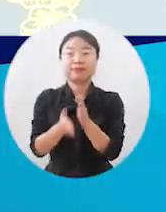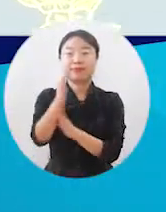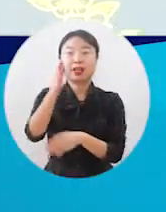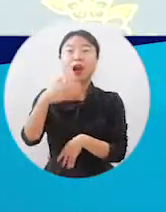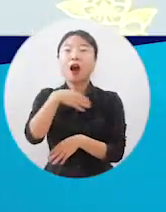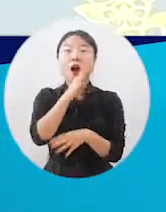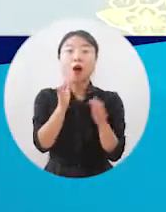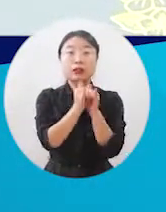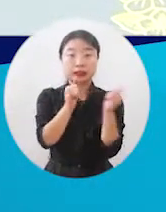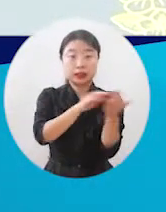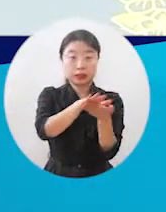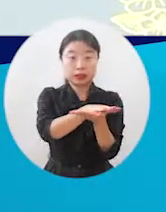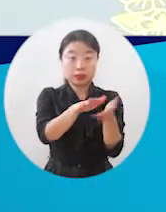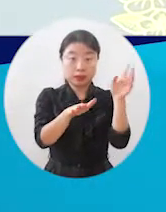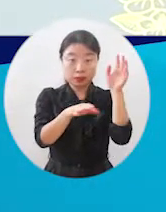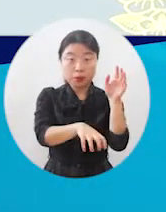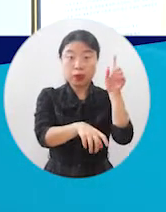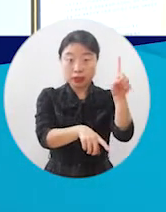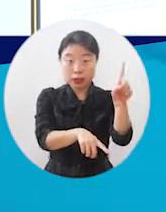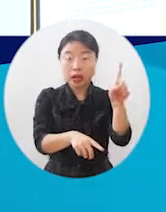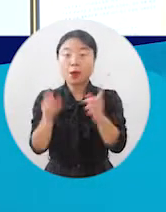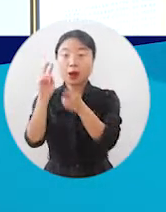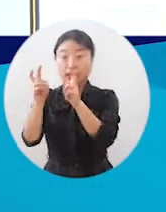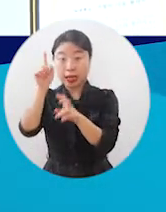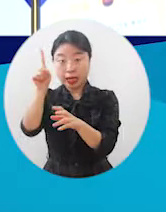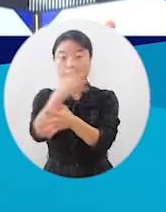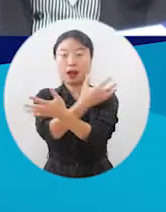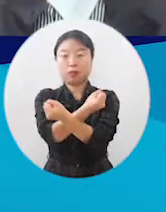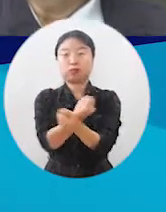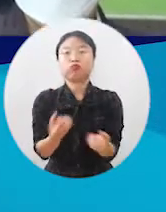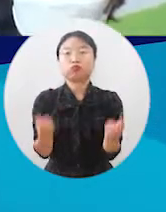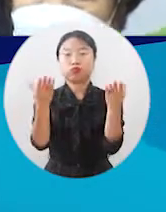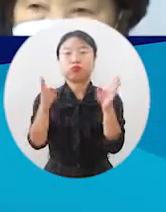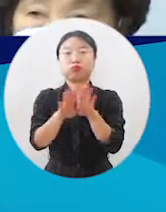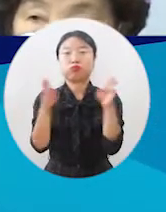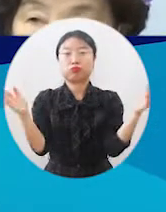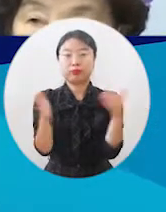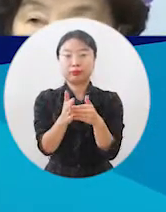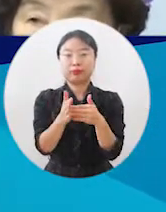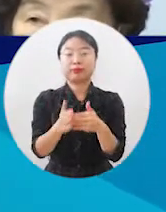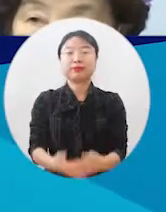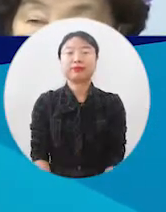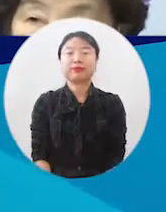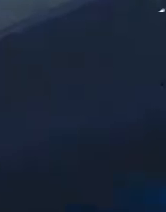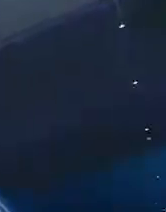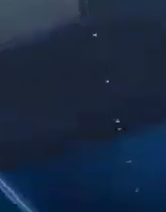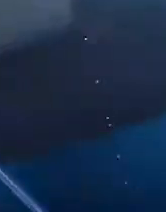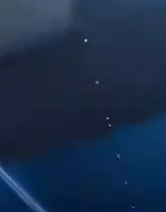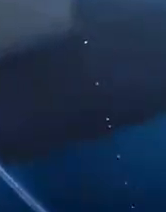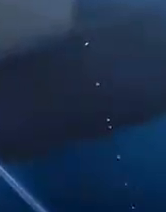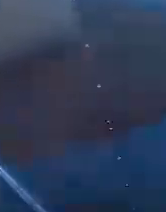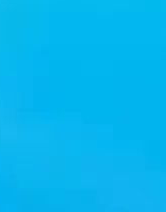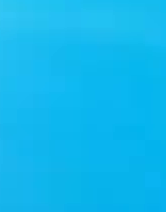의왕시가 대한노인회 의왕시 지회에서 주관하는 141 경로당 협약식 행사를 진행했습니다.